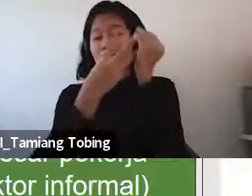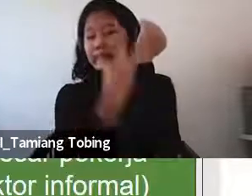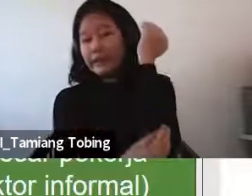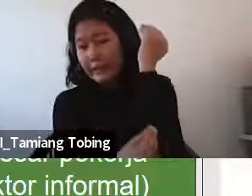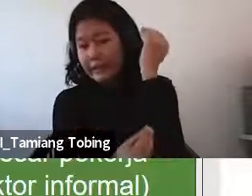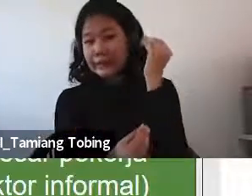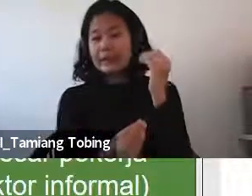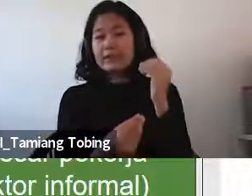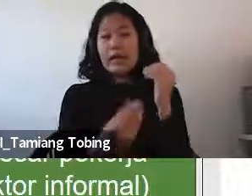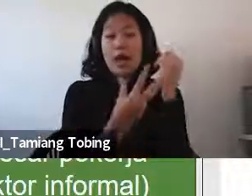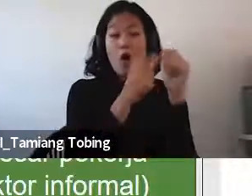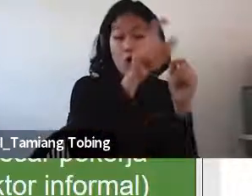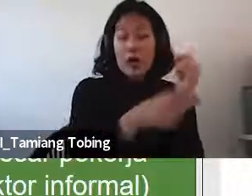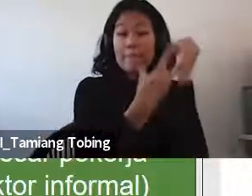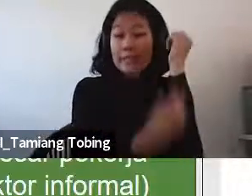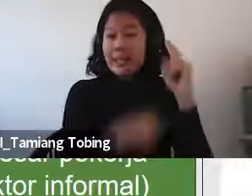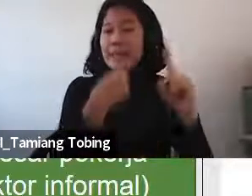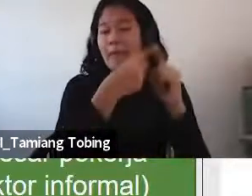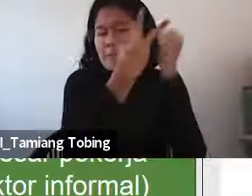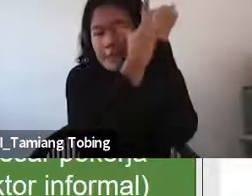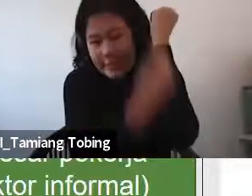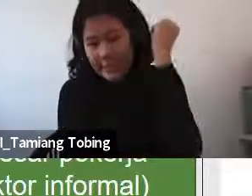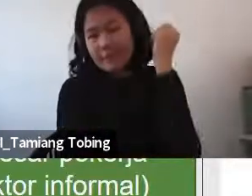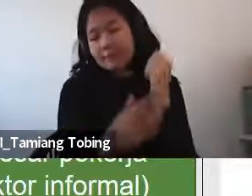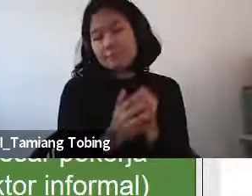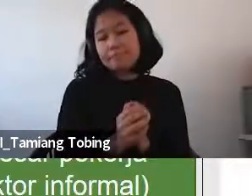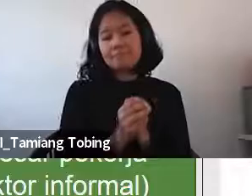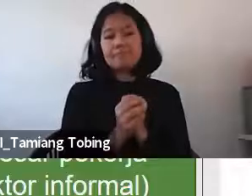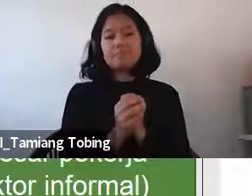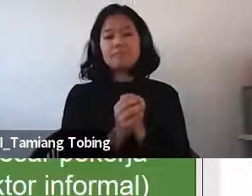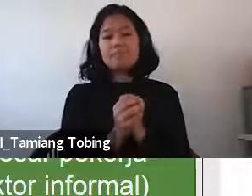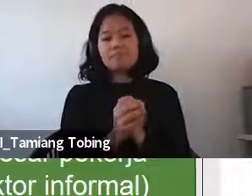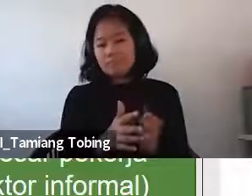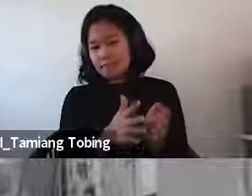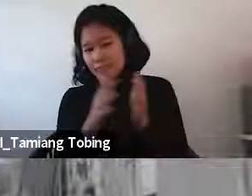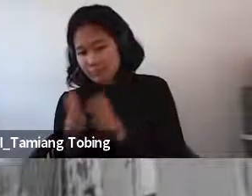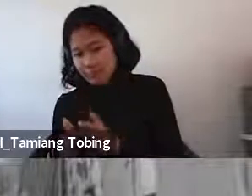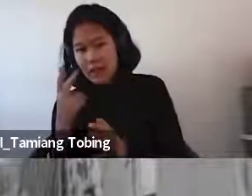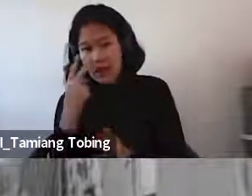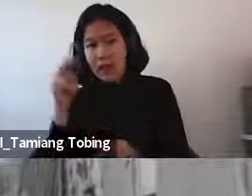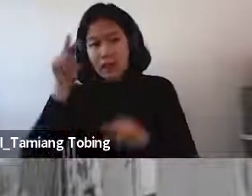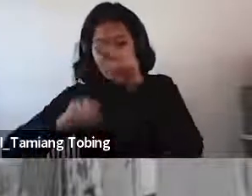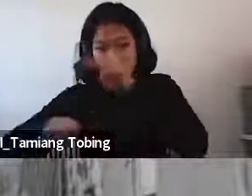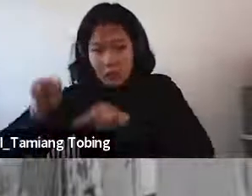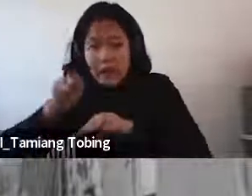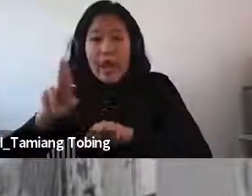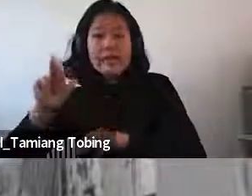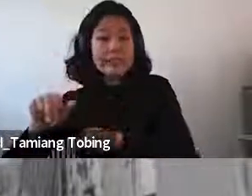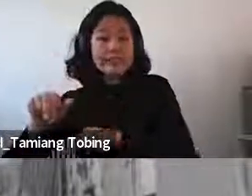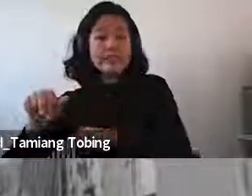lebih miskin. Nah, kemudian ini dari survei yang dilakukan